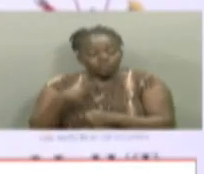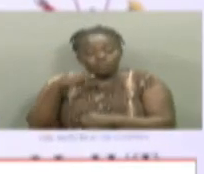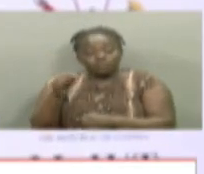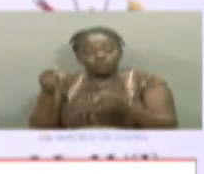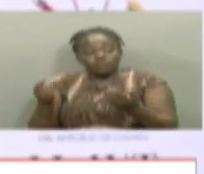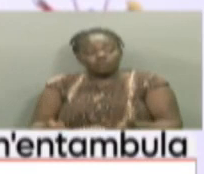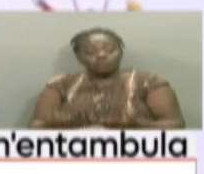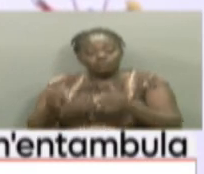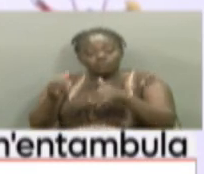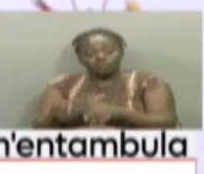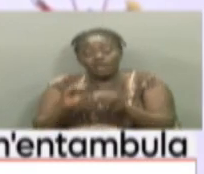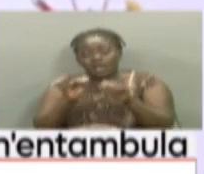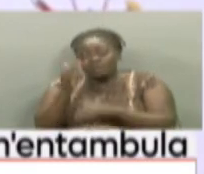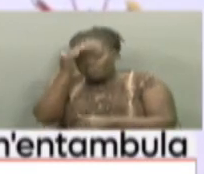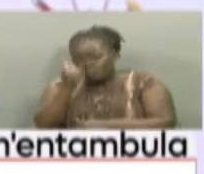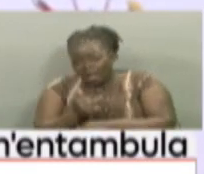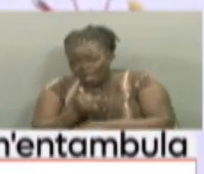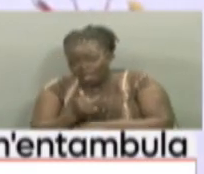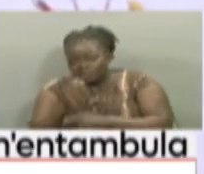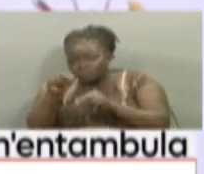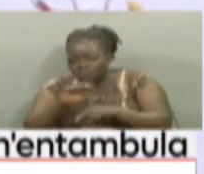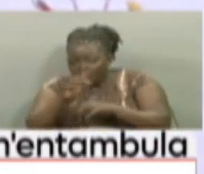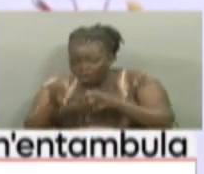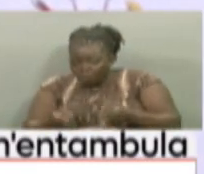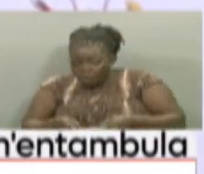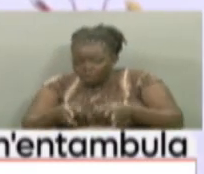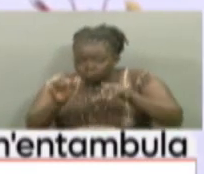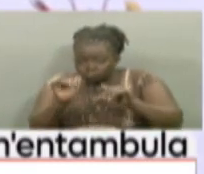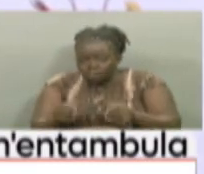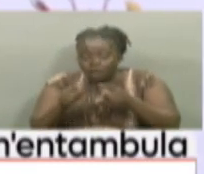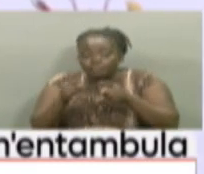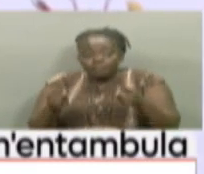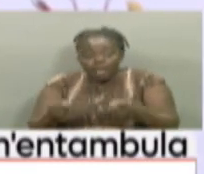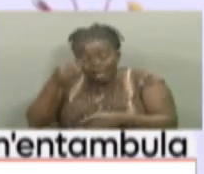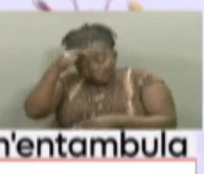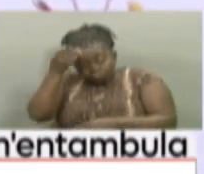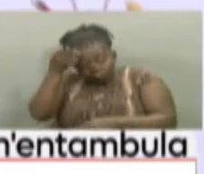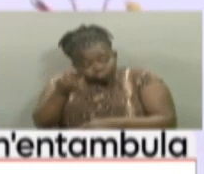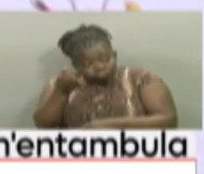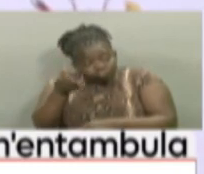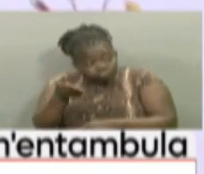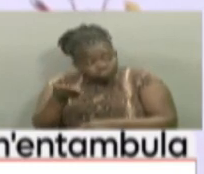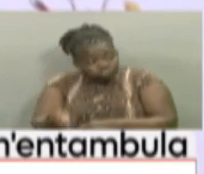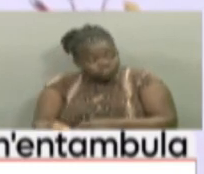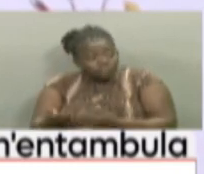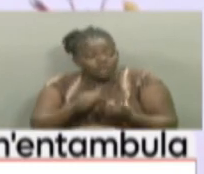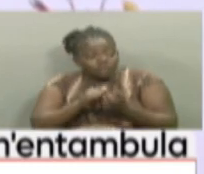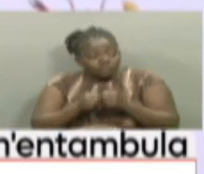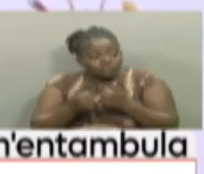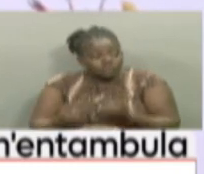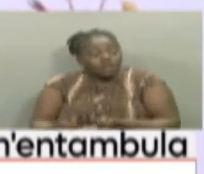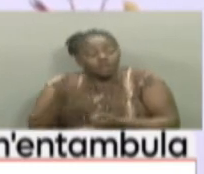bambuuza lwaki enguudo zaffe teziwangaala ng'ate abagezi tubalina kye mbadde mba challenging nga bana